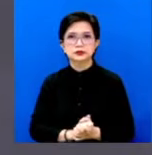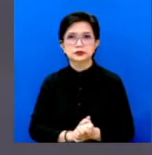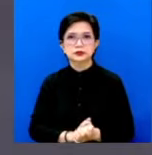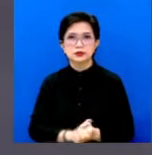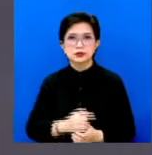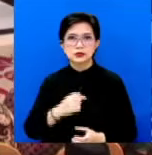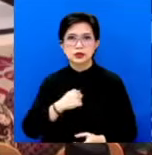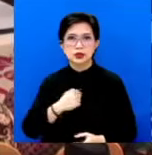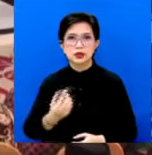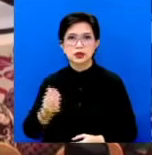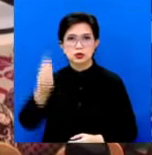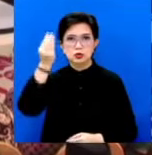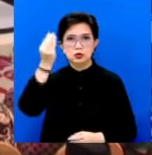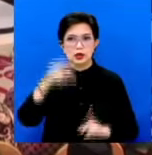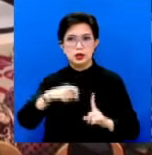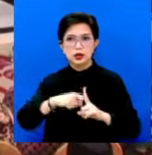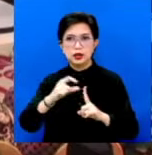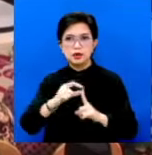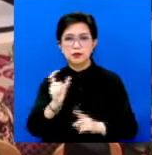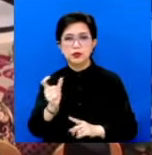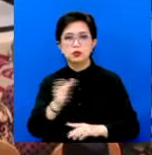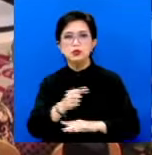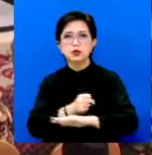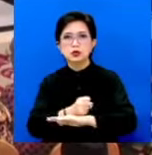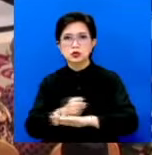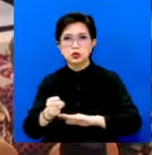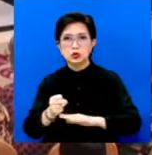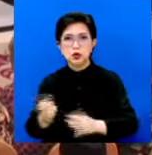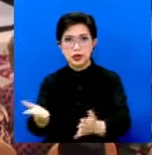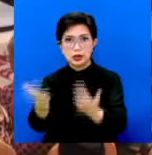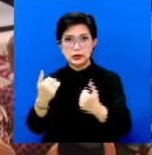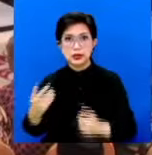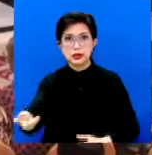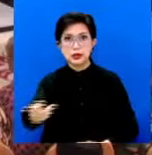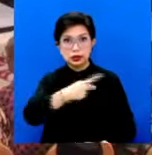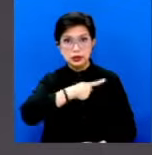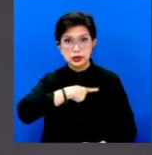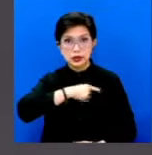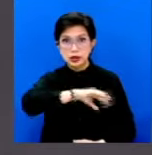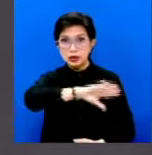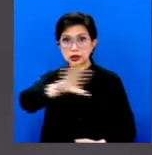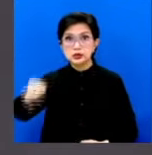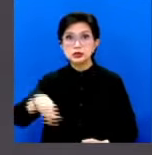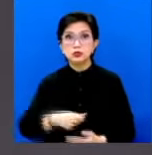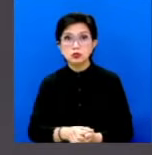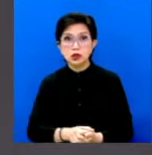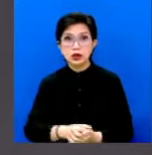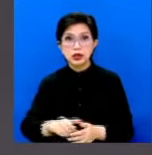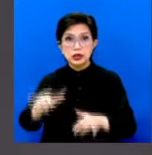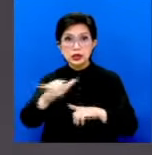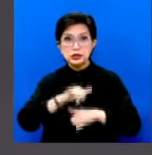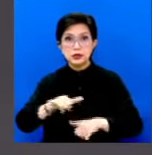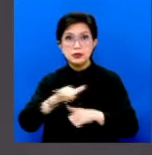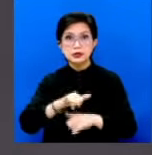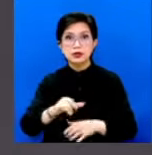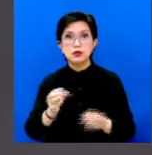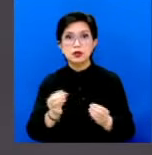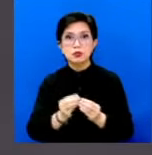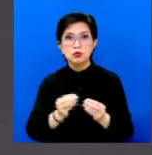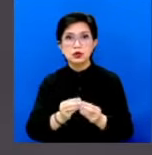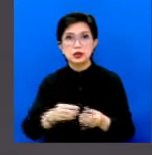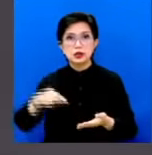selaku Ketua Komisi Pemilihan Umum Kabupaten Sorong mengajak kita semua untuk sama-sama menciptakan